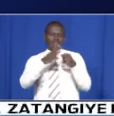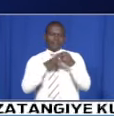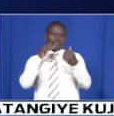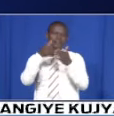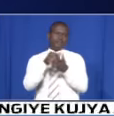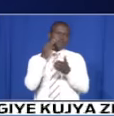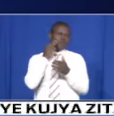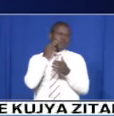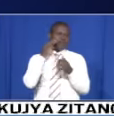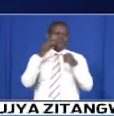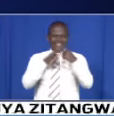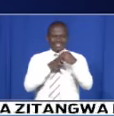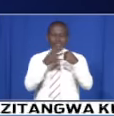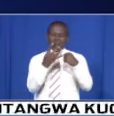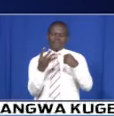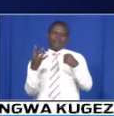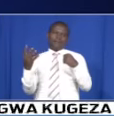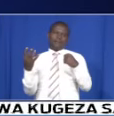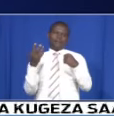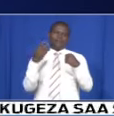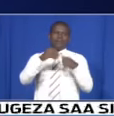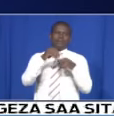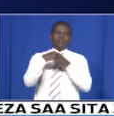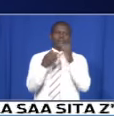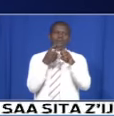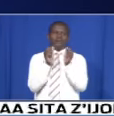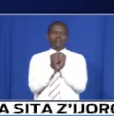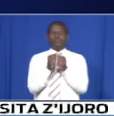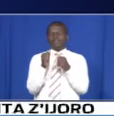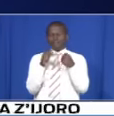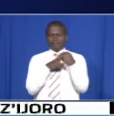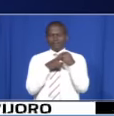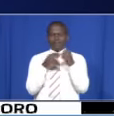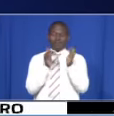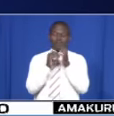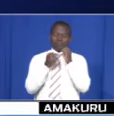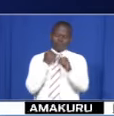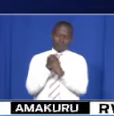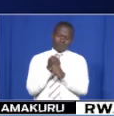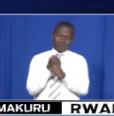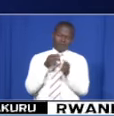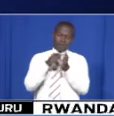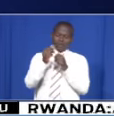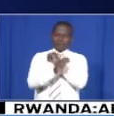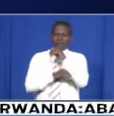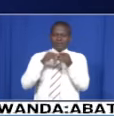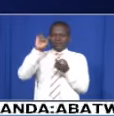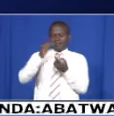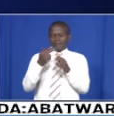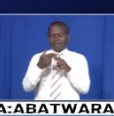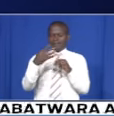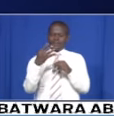kuri 1,944,000 z'amadolari kugera mu 2017 muri uwo mwaka kandi bitumizwa mu mahanga nabyo byagabanyutse kuri